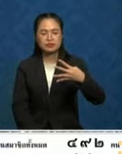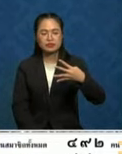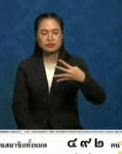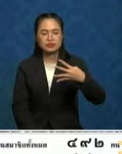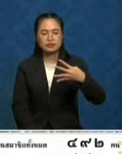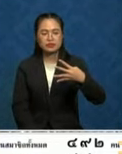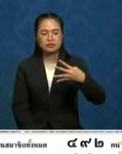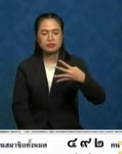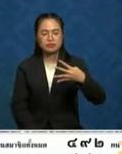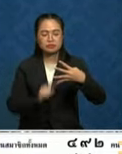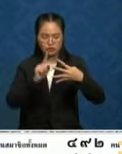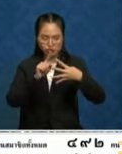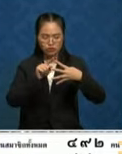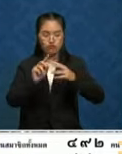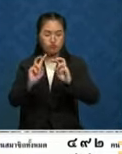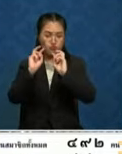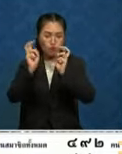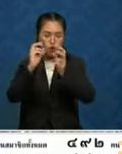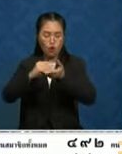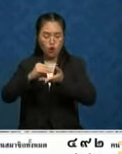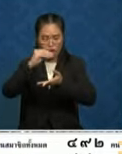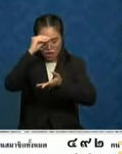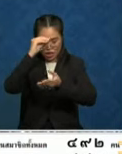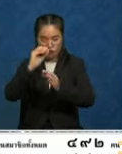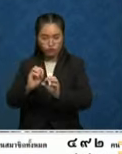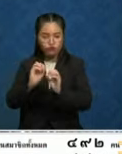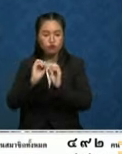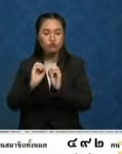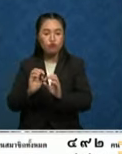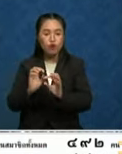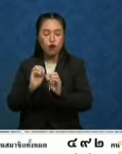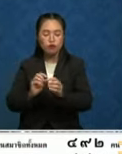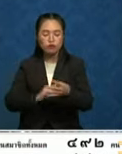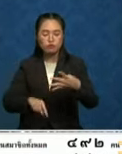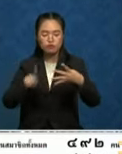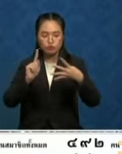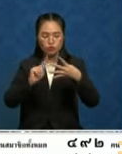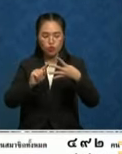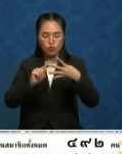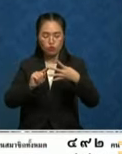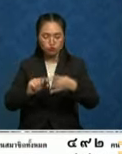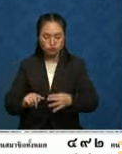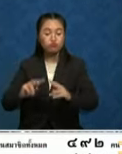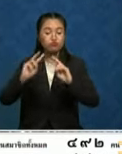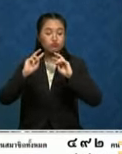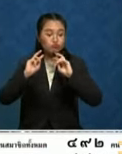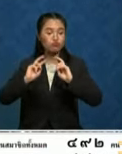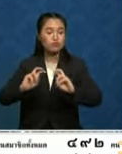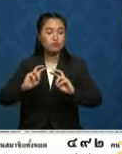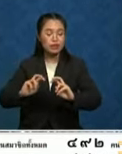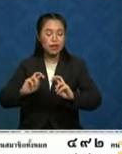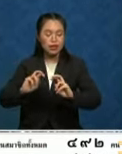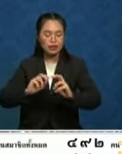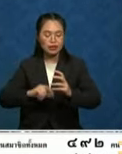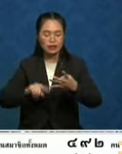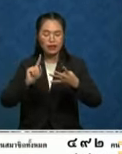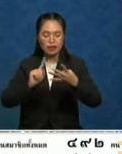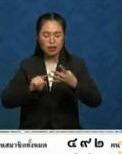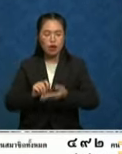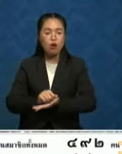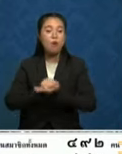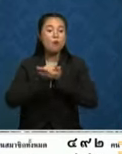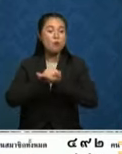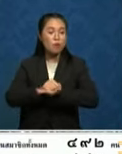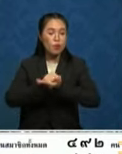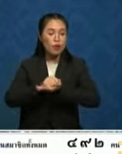ประกอบการเรียนการสอนนะคะแล้วก็เรื่องงานวิจัยการบริการวิชาการที่